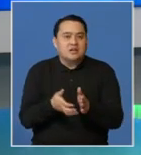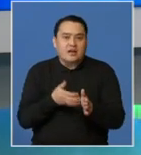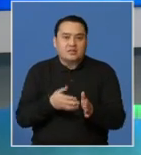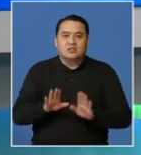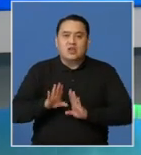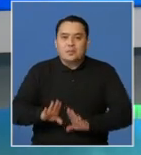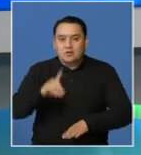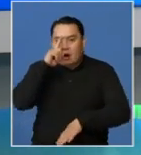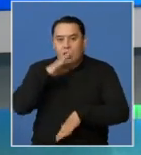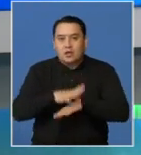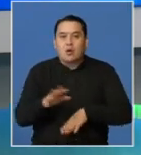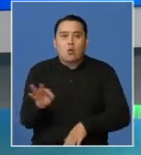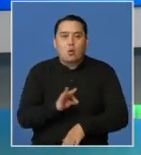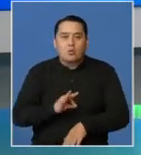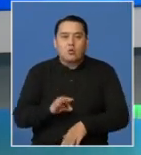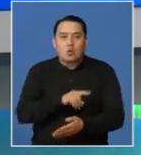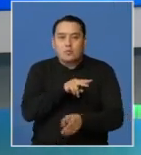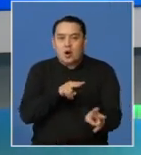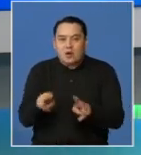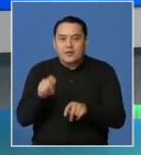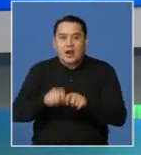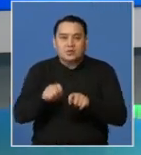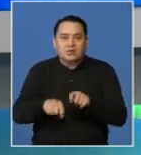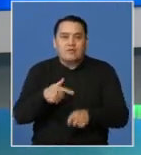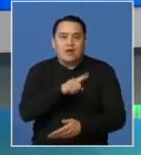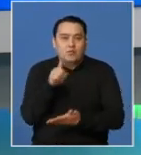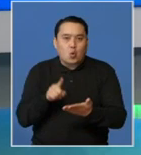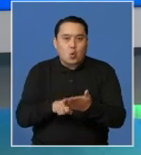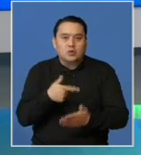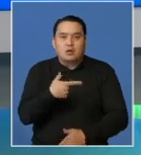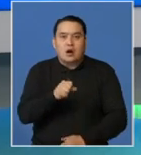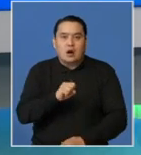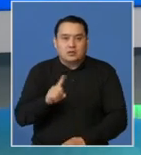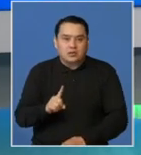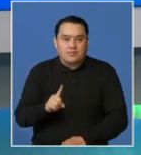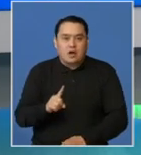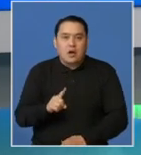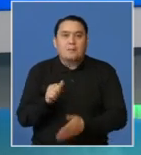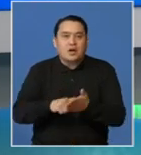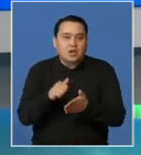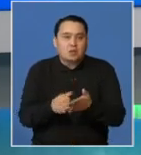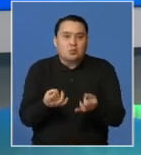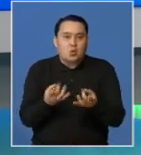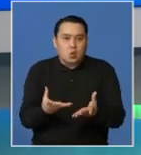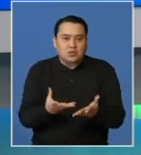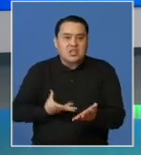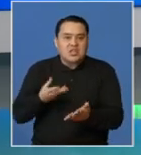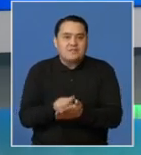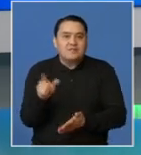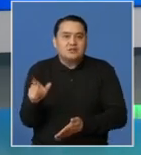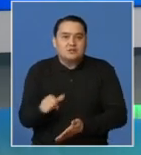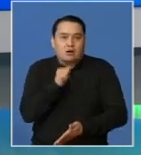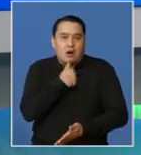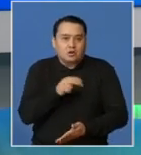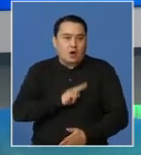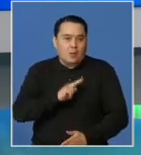недостаточно, считает заместитель акима области, курирующий вопрос газоснабжения региона Айдарбек Байжанов. А причина до банальности проста. Инвесторы